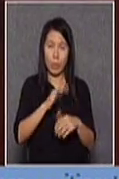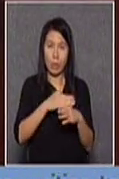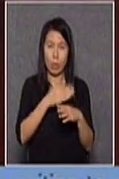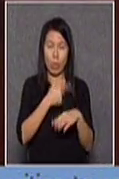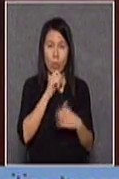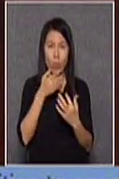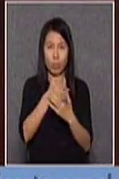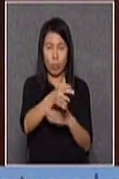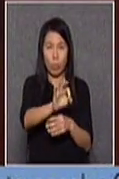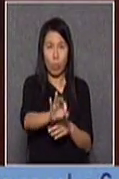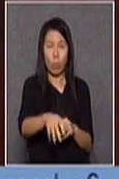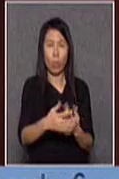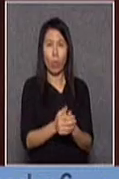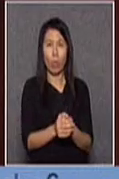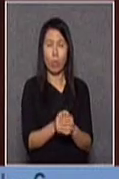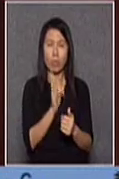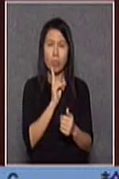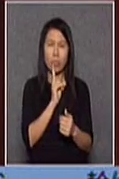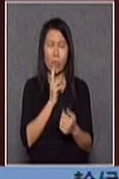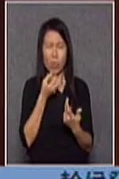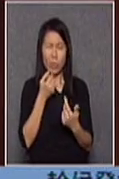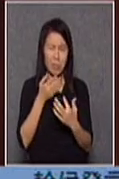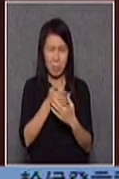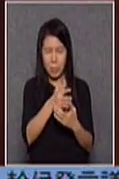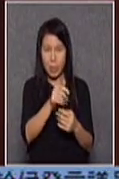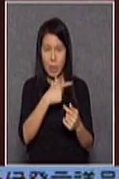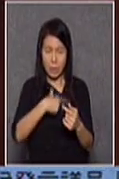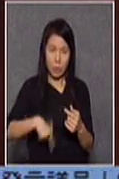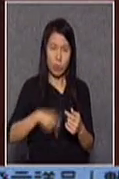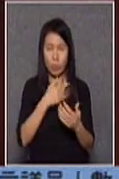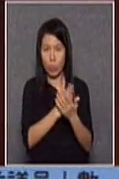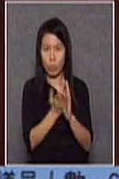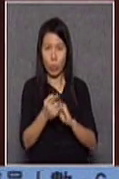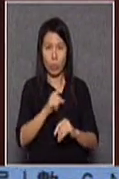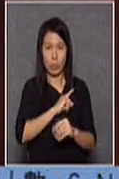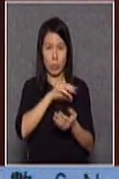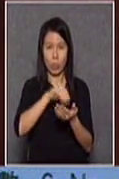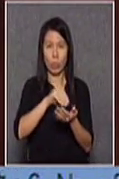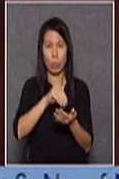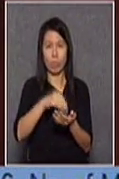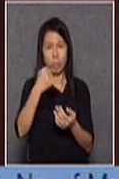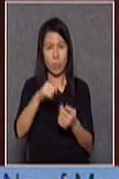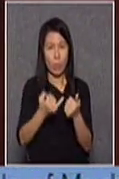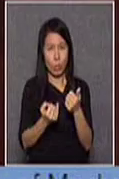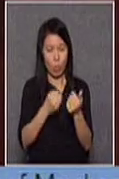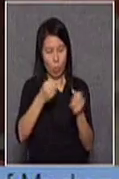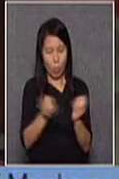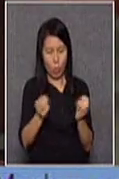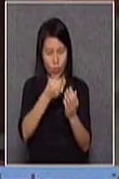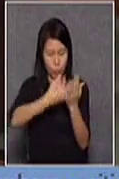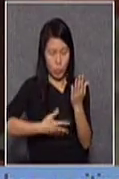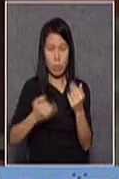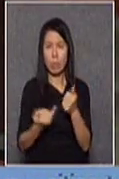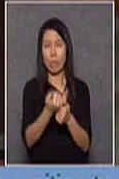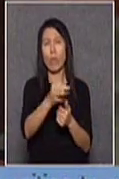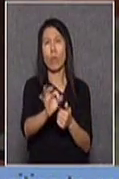犯，有冒犯這個議員的呢，我不能夠裁決他是違反我的議事規則，但是公